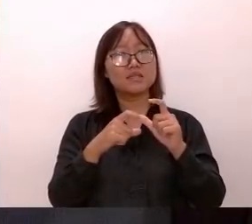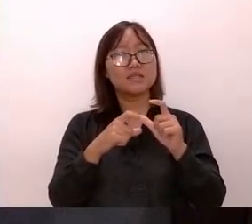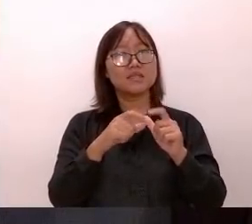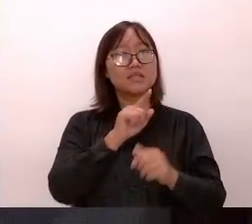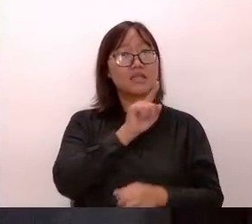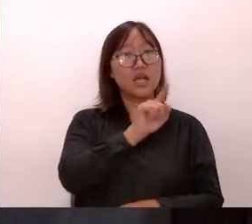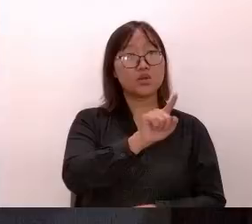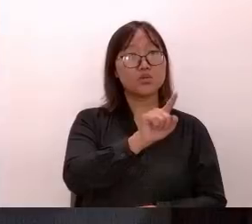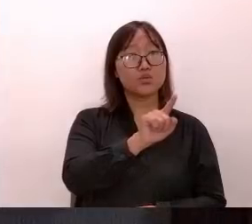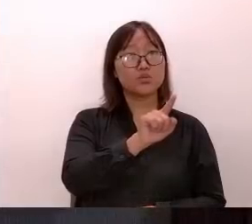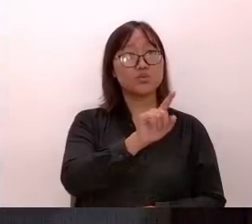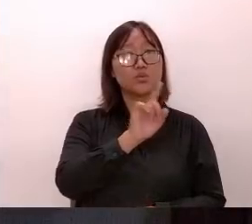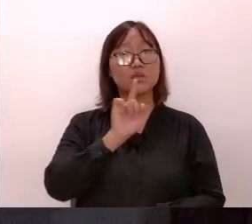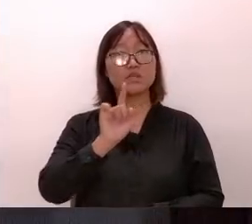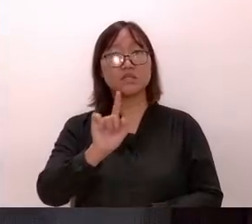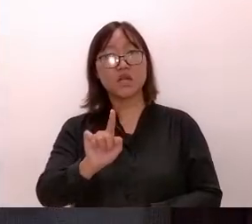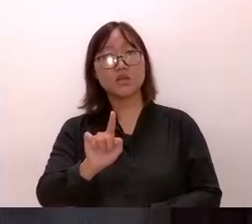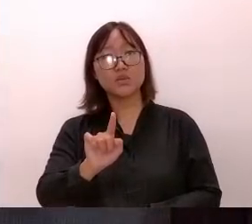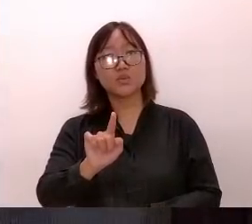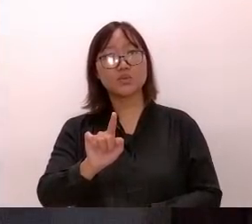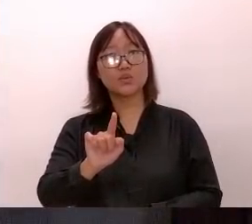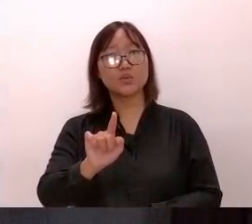sebagai bingkai